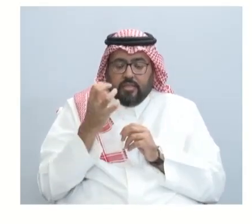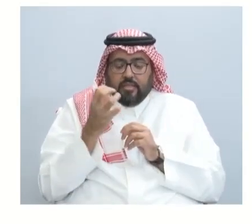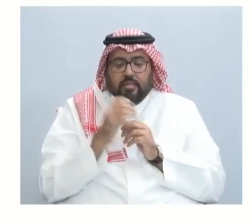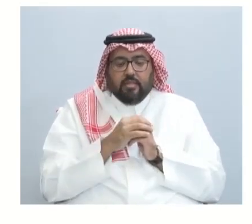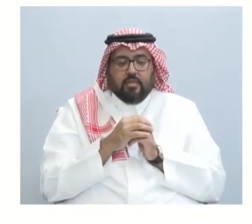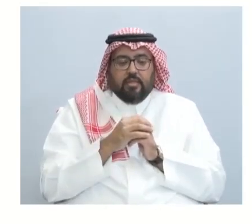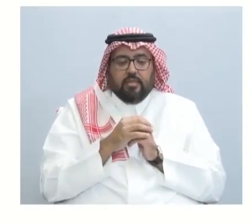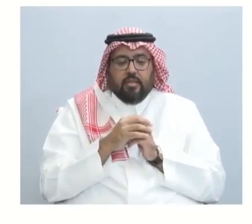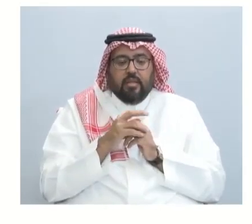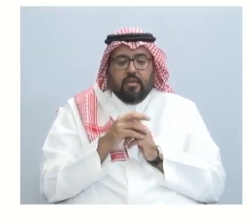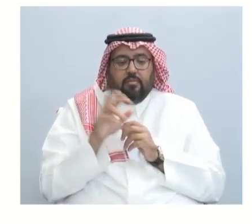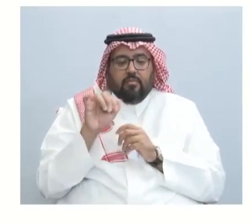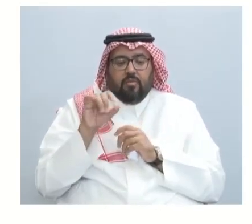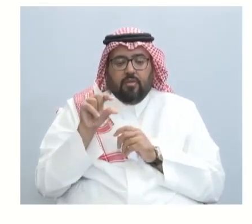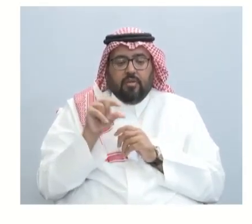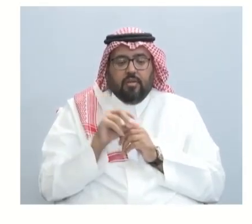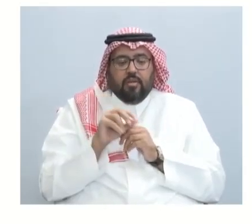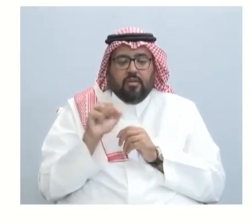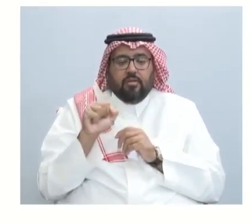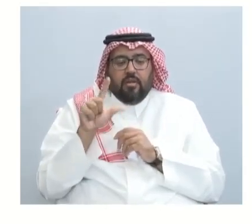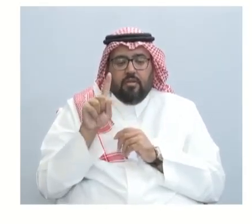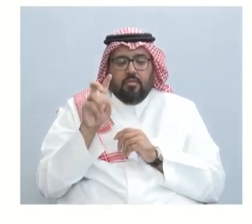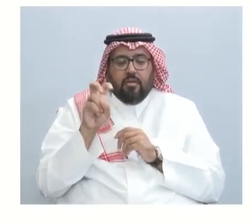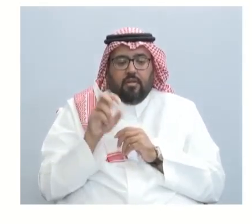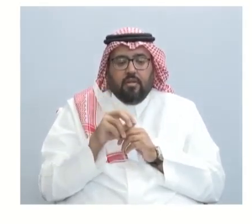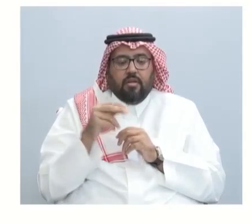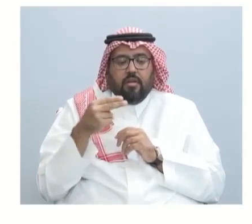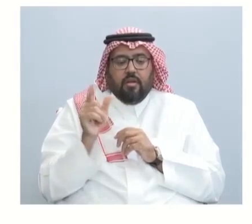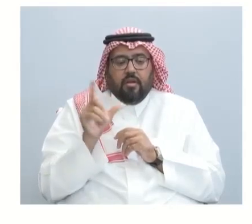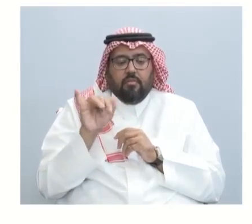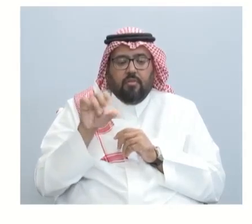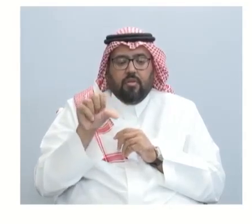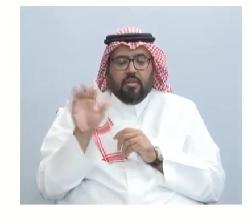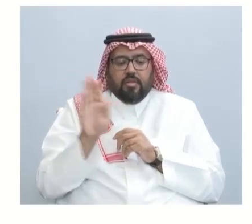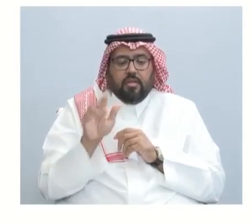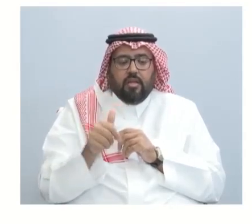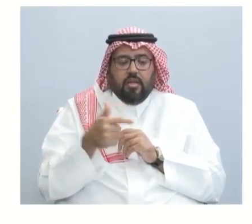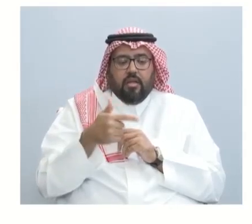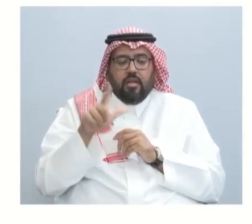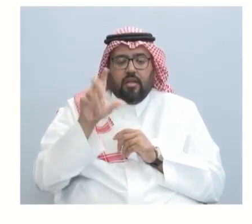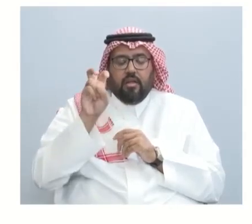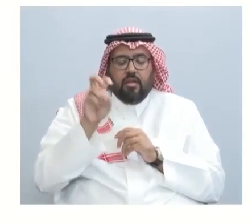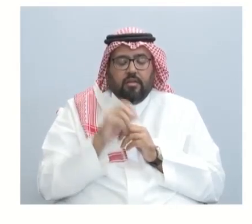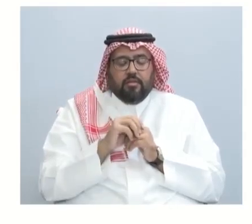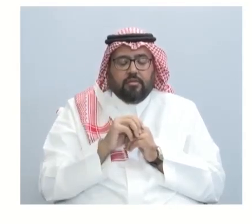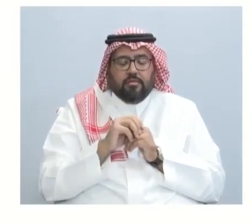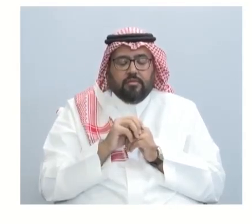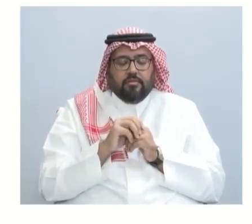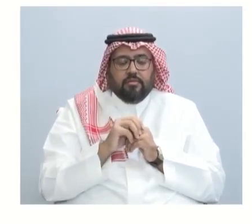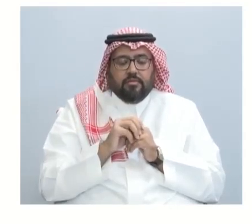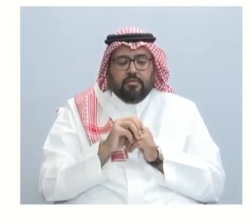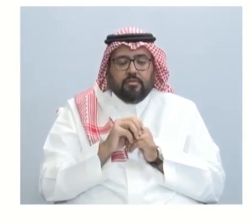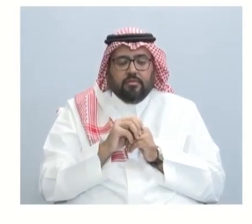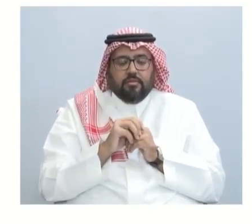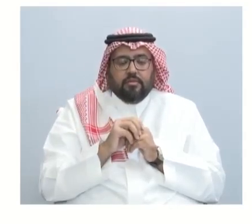عن المواد السائله المواد الصلبه كما تشاهدون المعكرونه والمواد السائله هي الماء وبالتالي نستعمل هذه الاداه